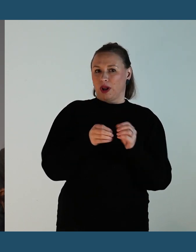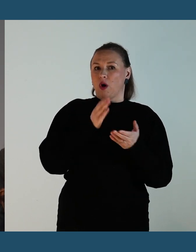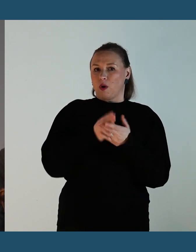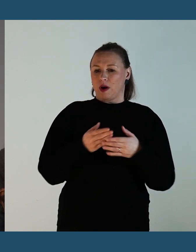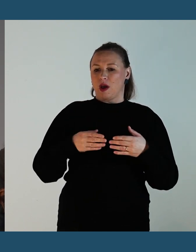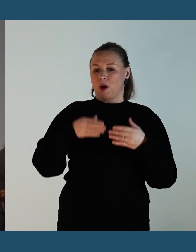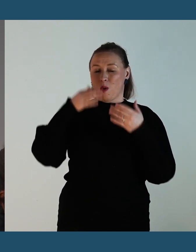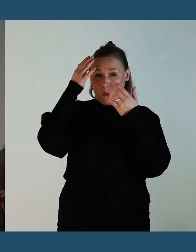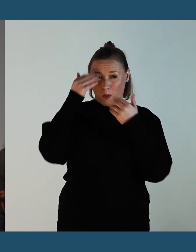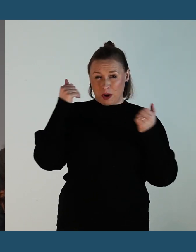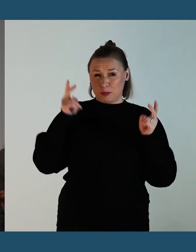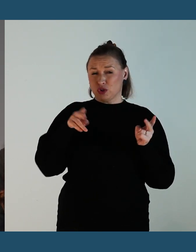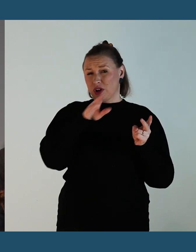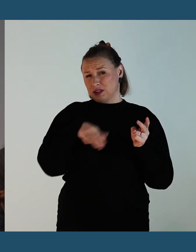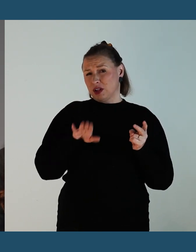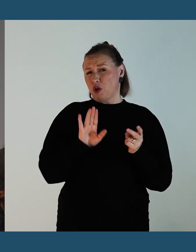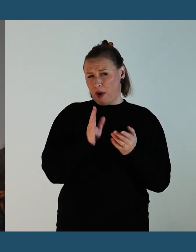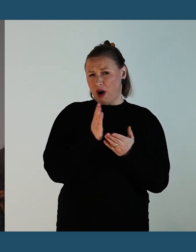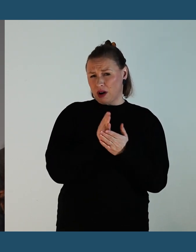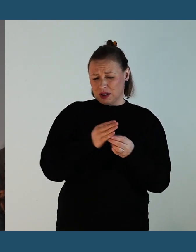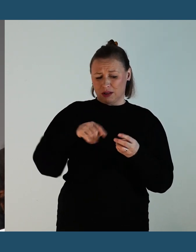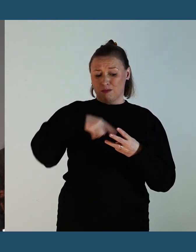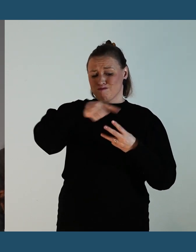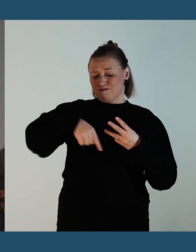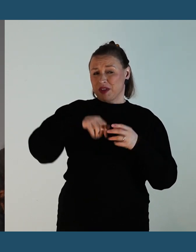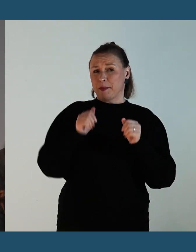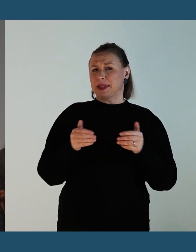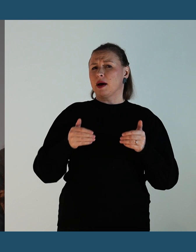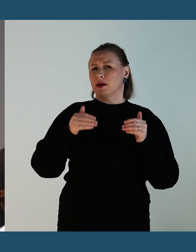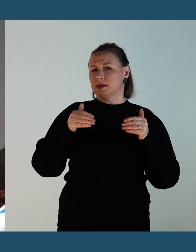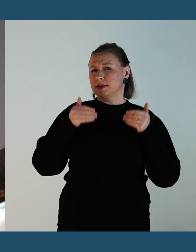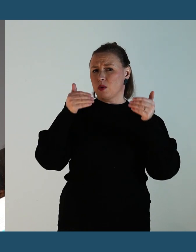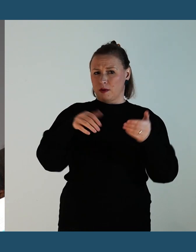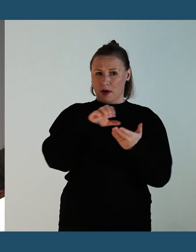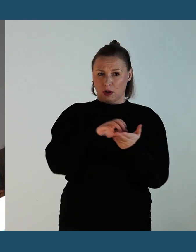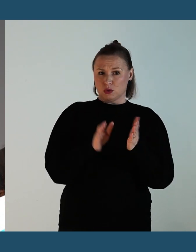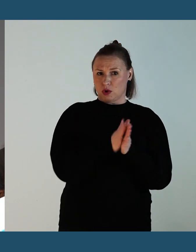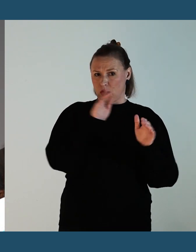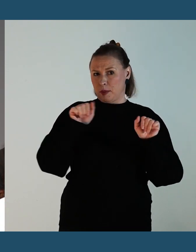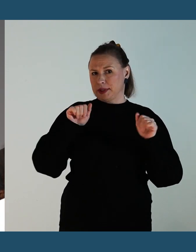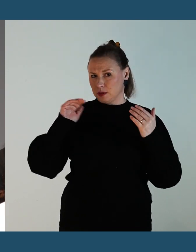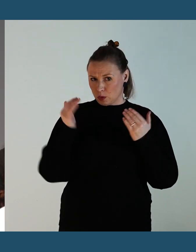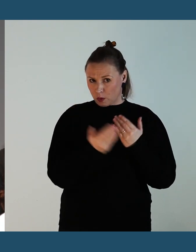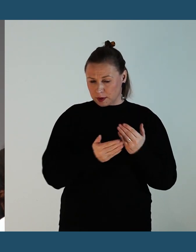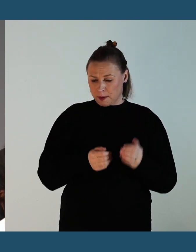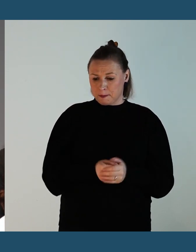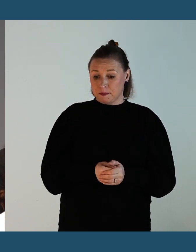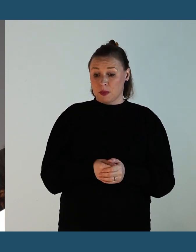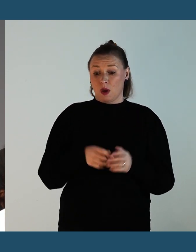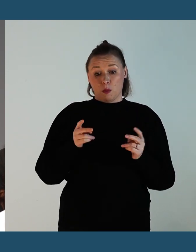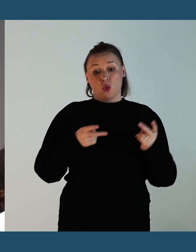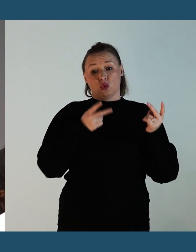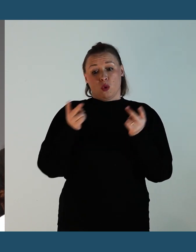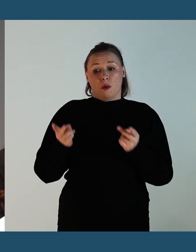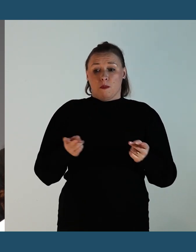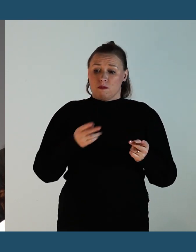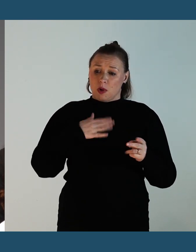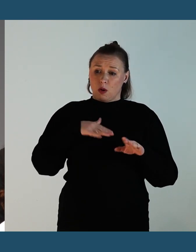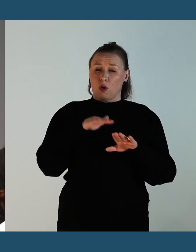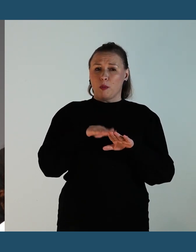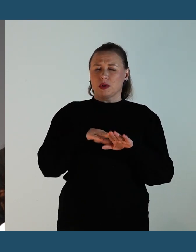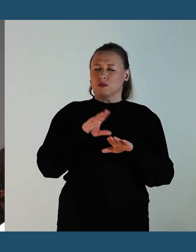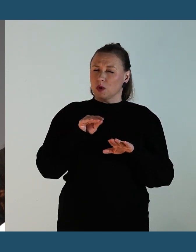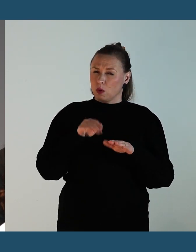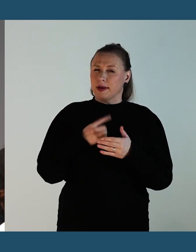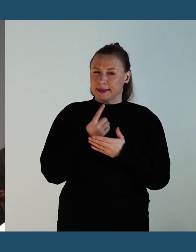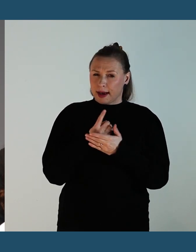ensi hallituskaudella turvata. Ja sitten sanoisin noin ylipäätänsä, että tietenkin on äärimmäisen tärkeää, että